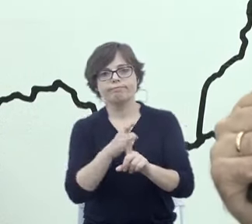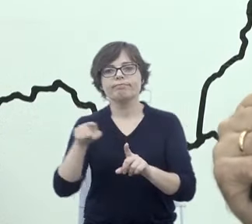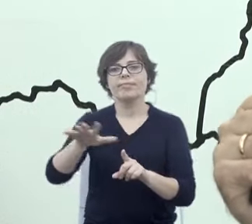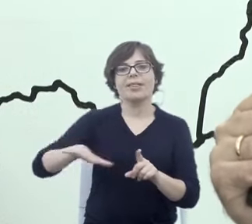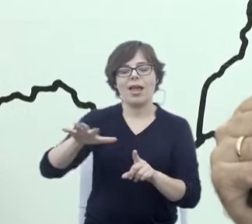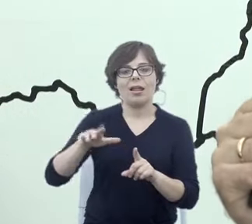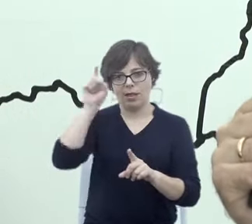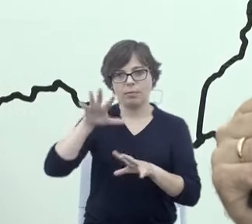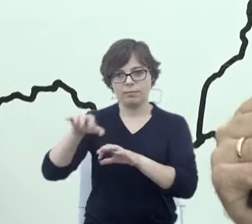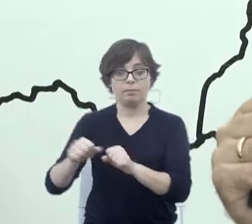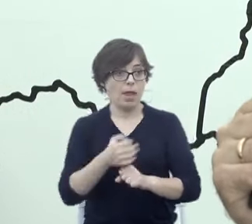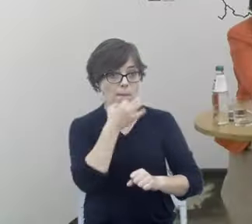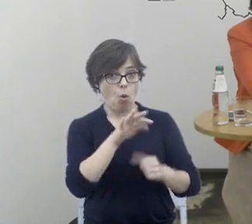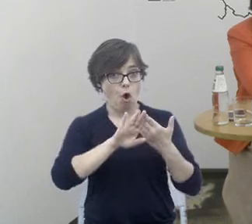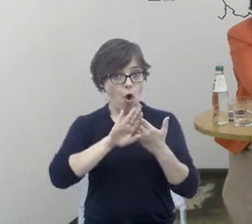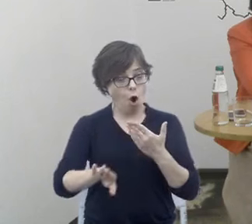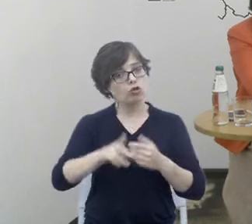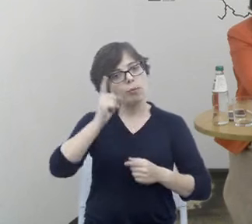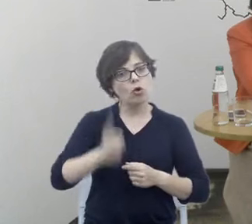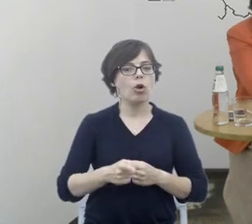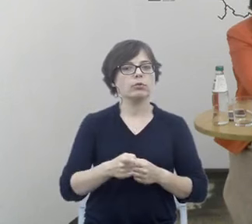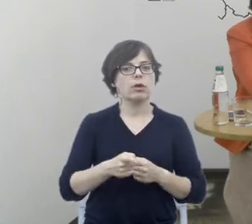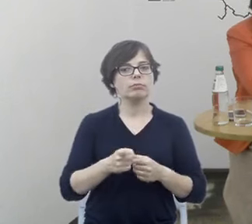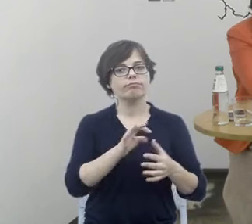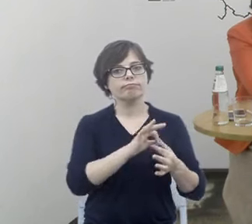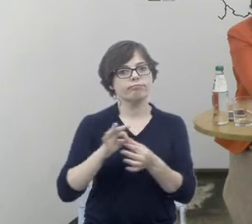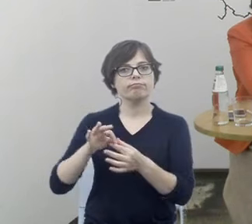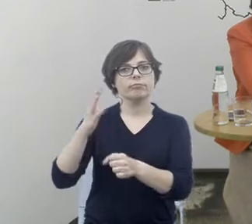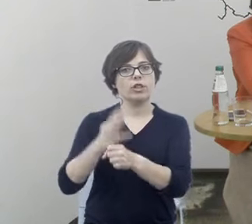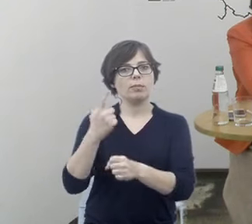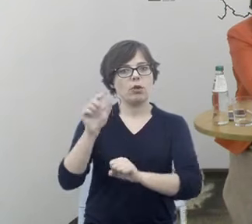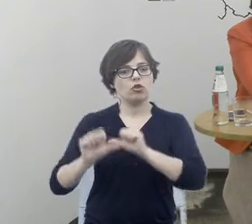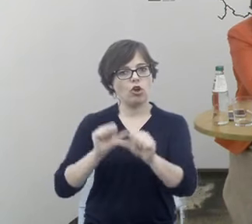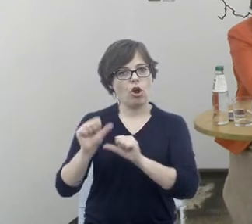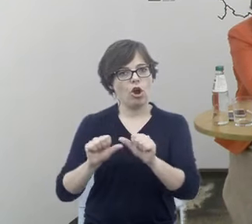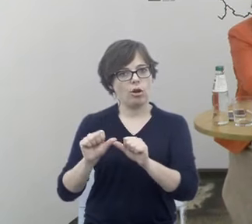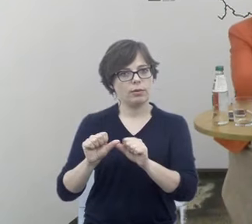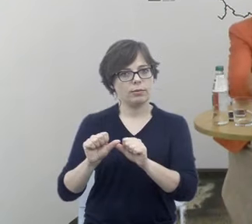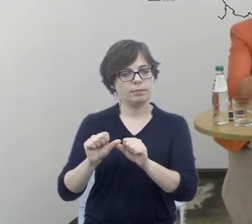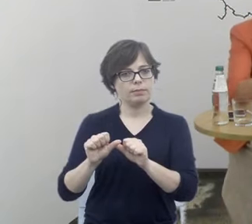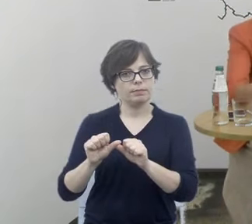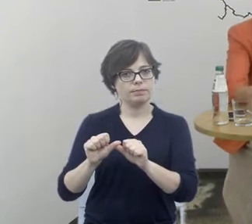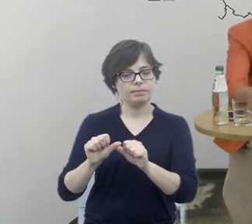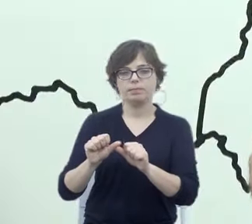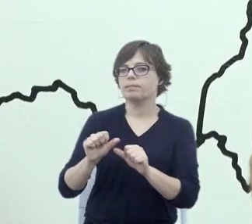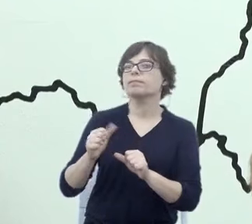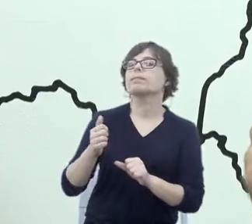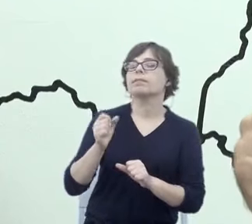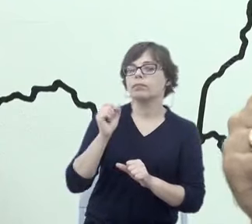był odrębny rozkaz dotyczący kampanii 1941 roku? Mamy